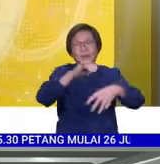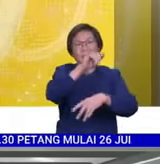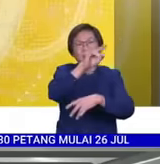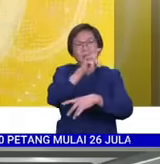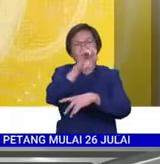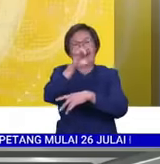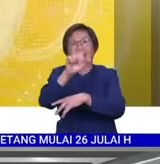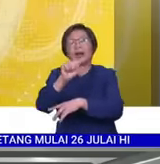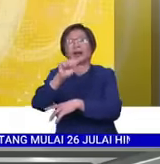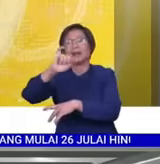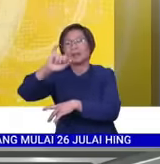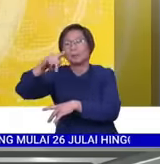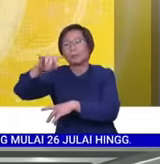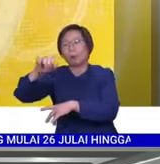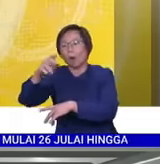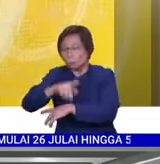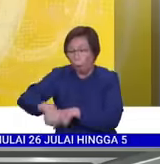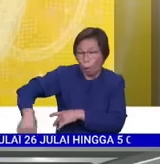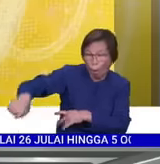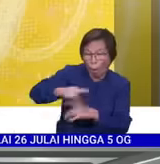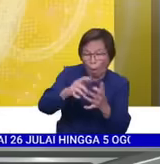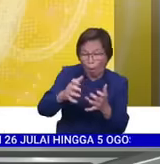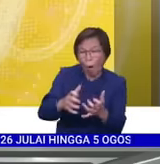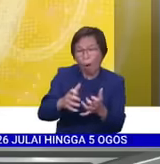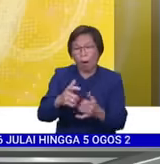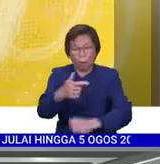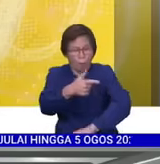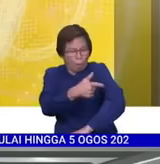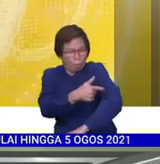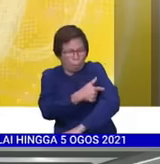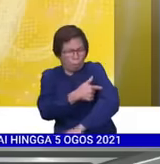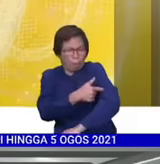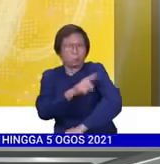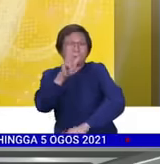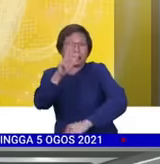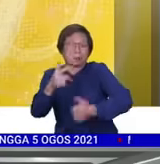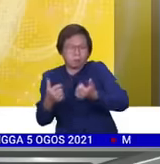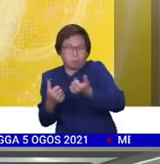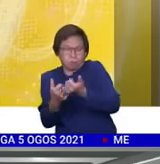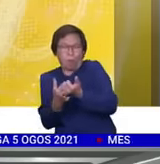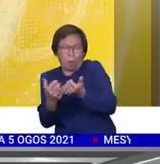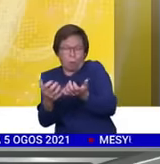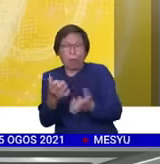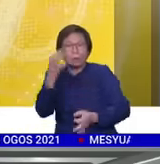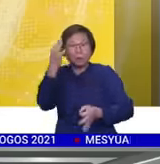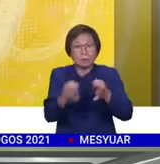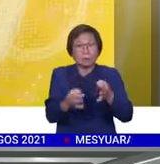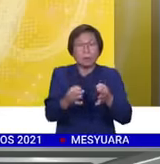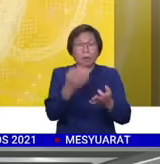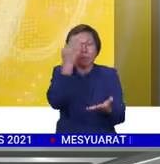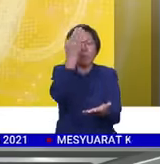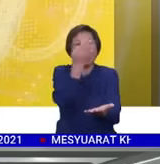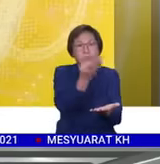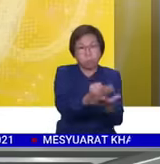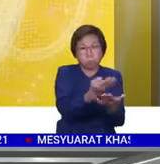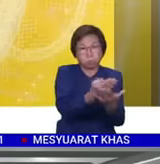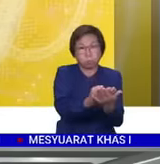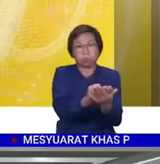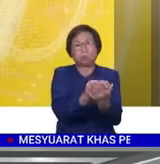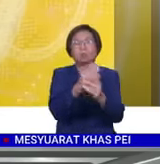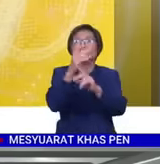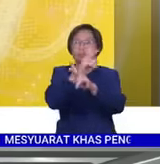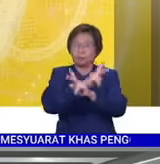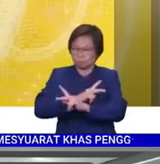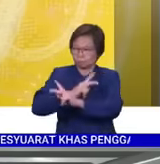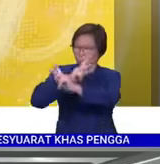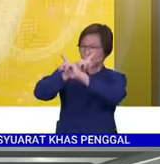Indra bunyi itu mendapati late senyum mau menerima suntikan dus ketiga sekiranya ia terbukti memberi